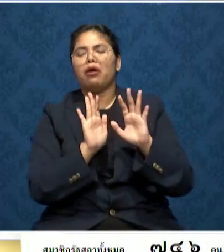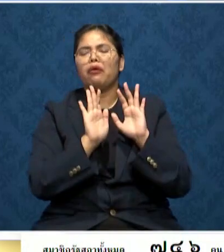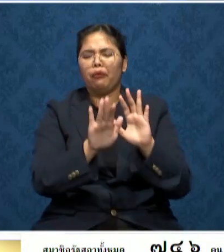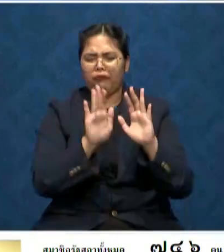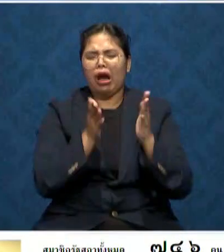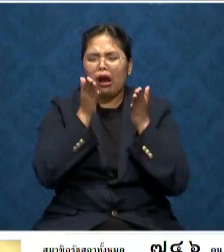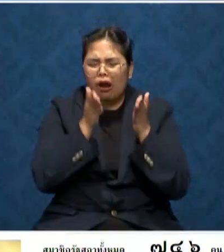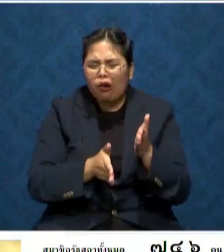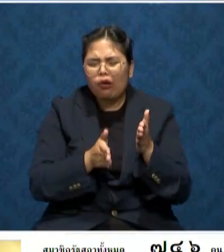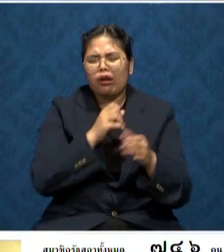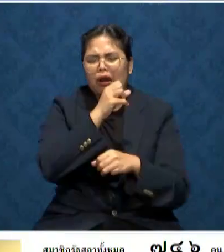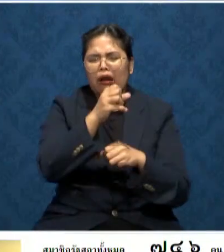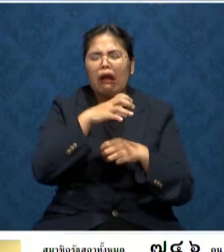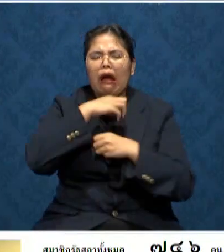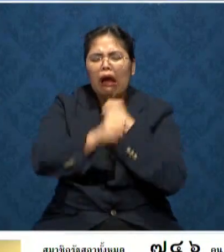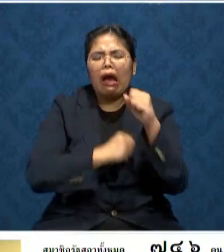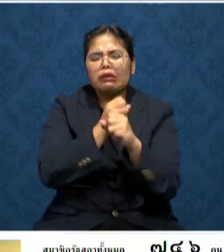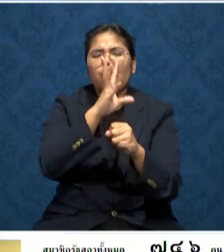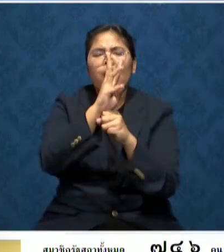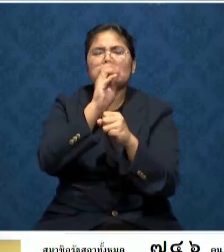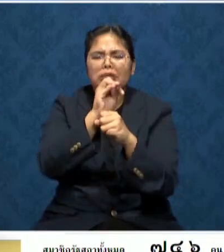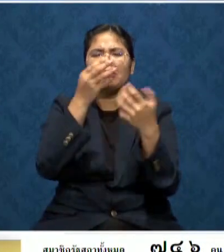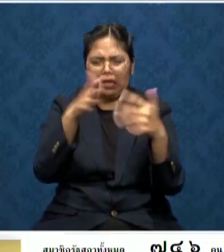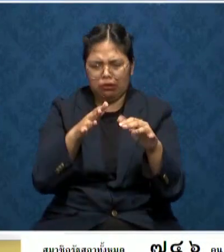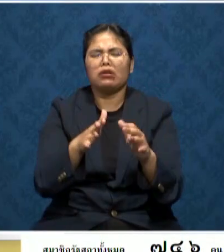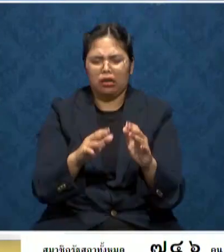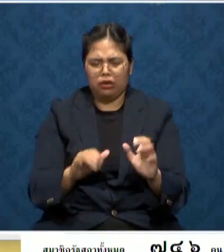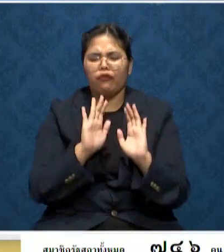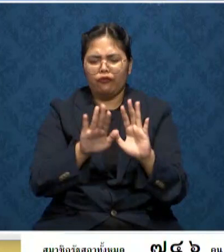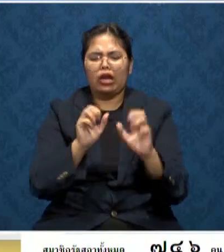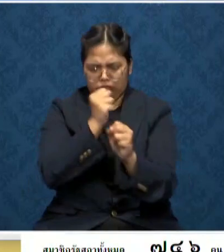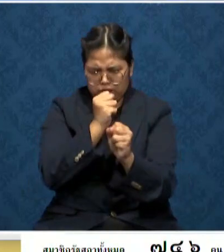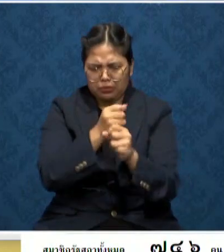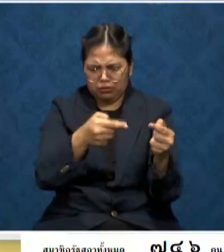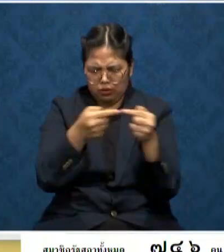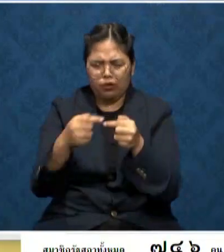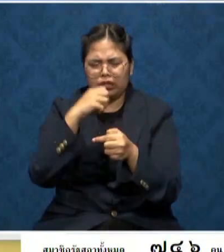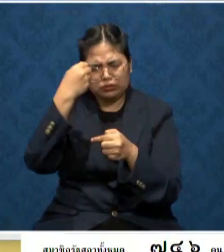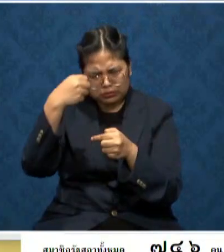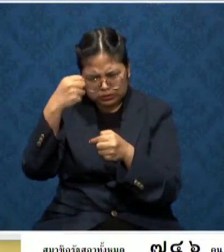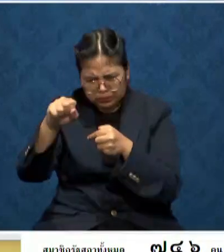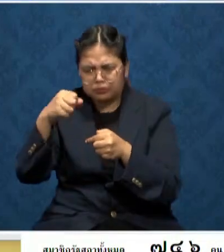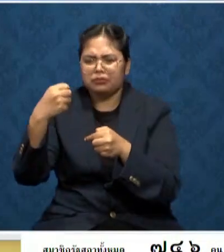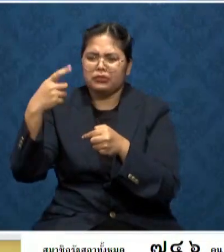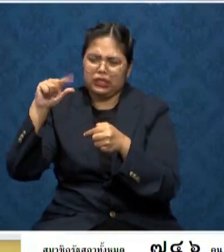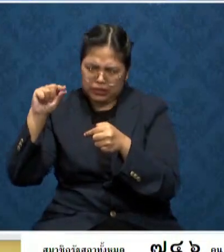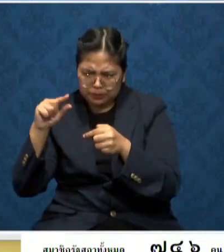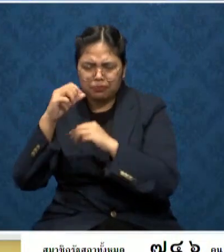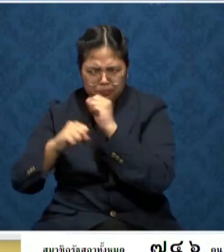ท่าน